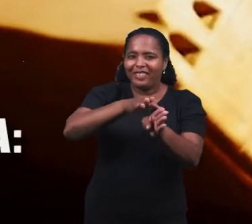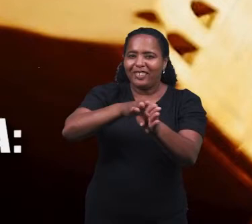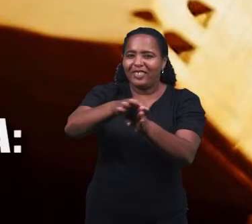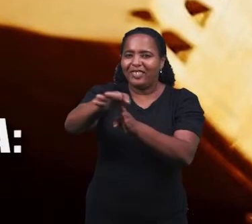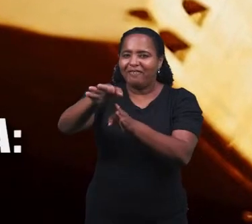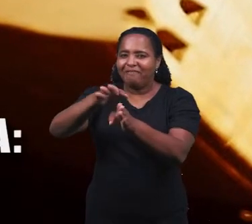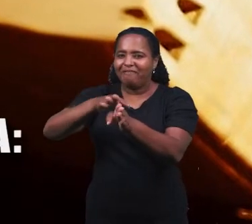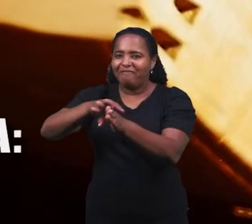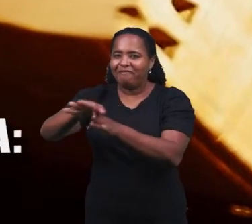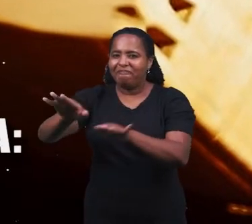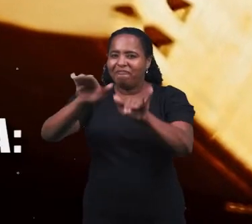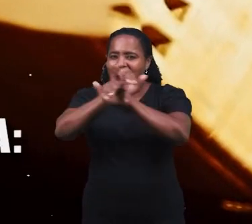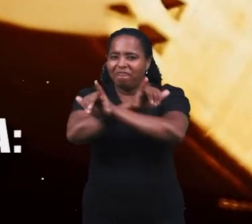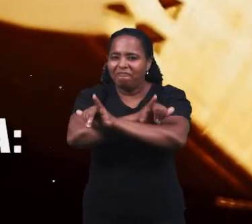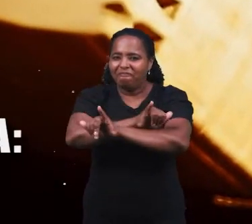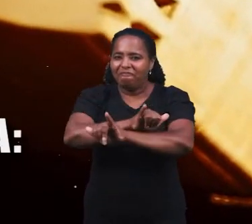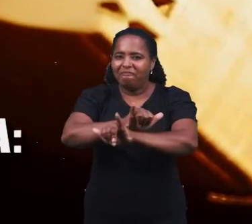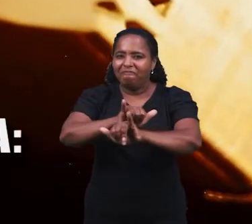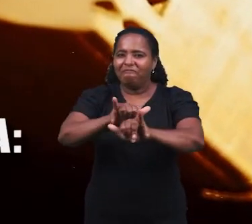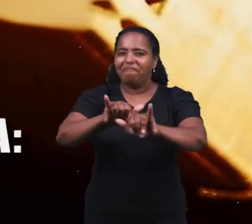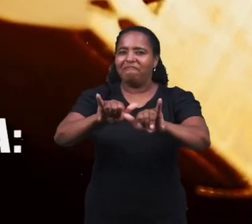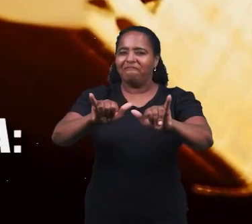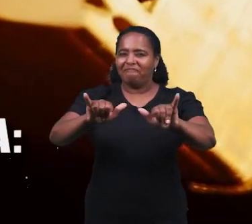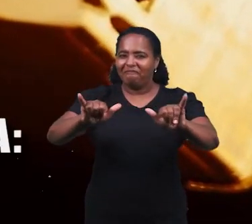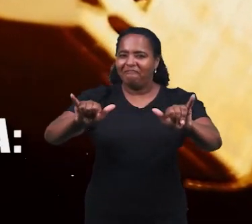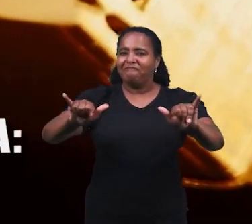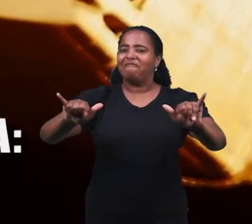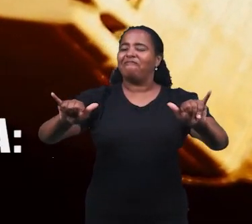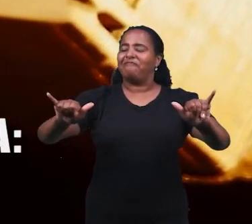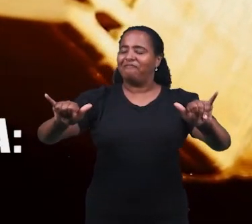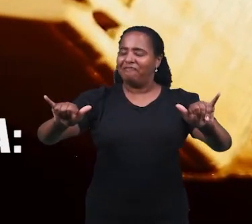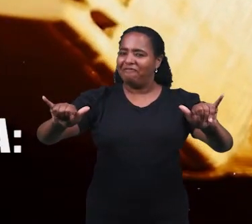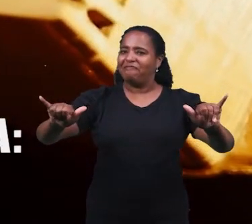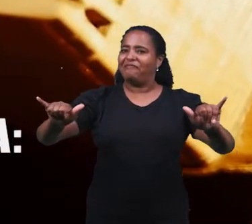Deus fala à sua igreja.